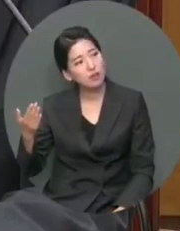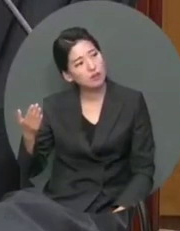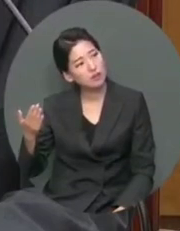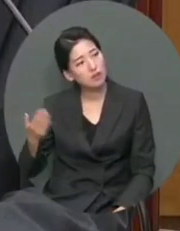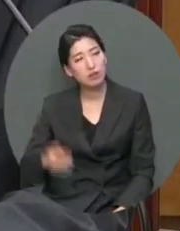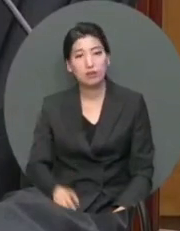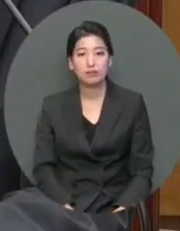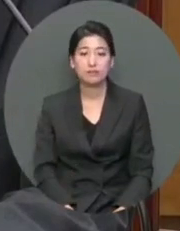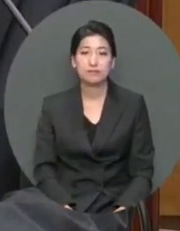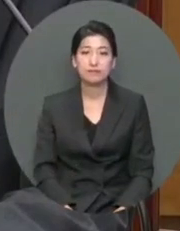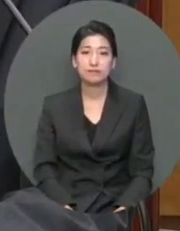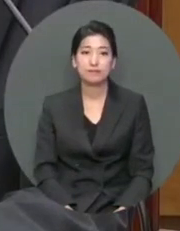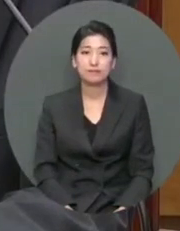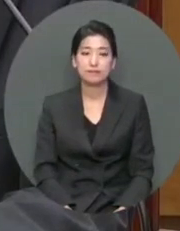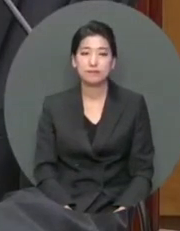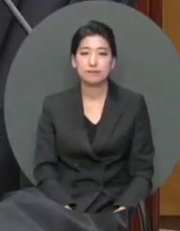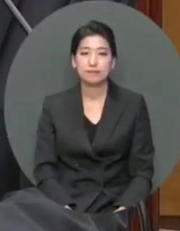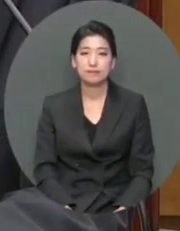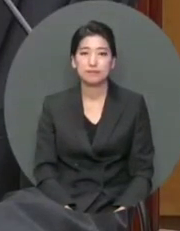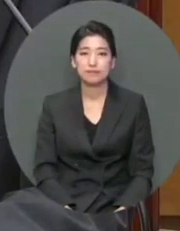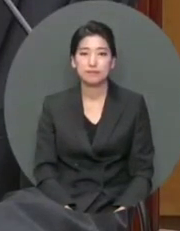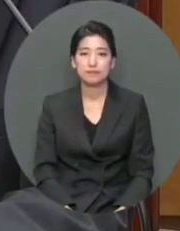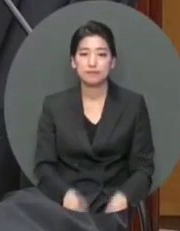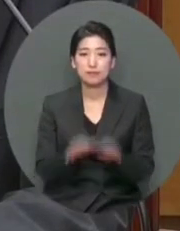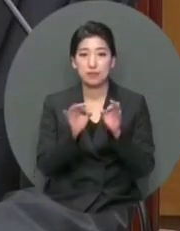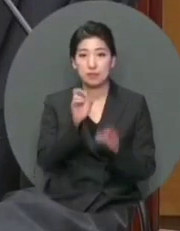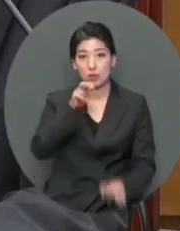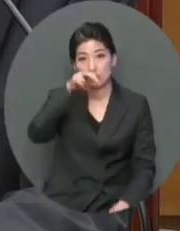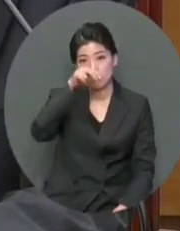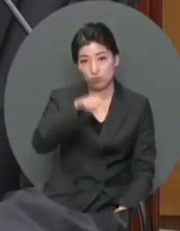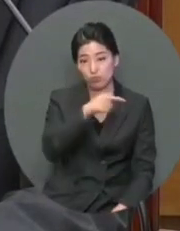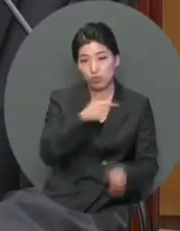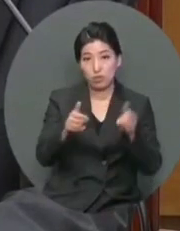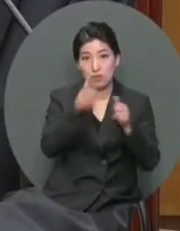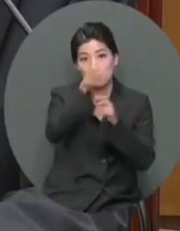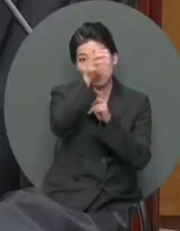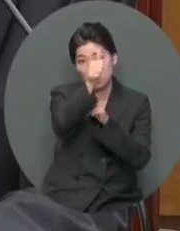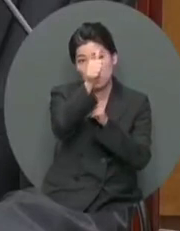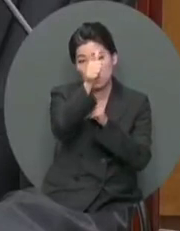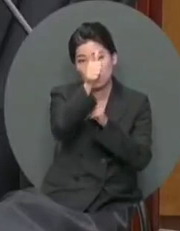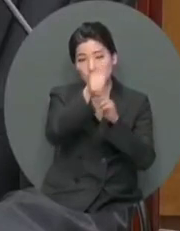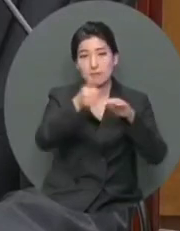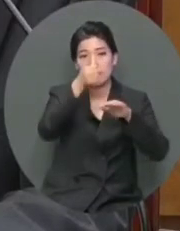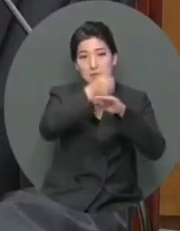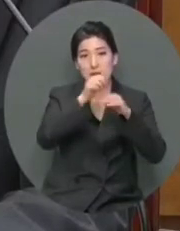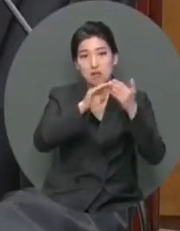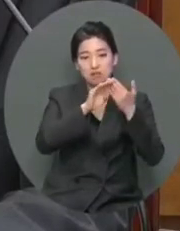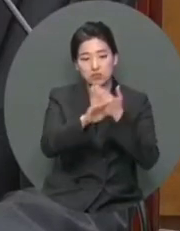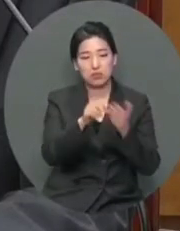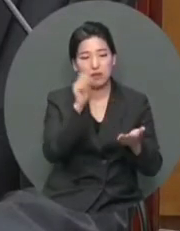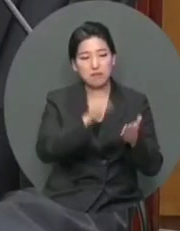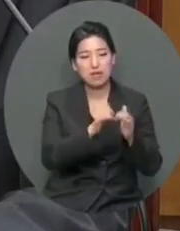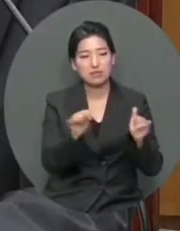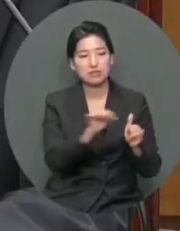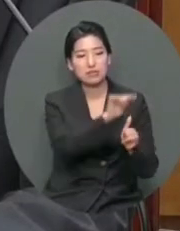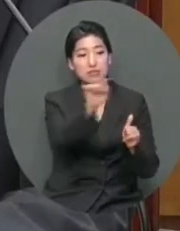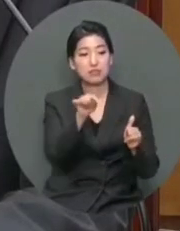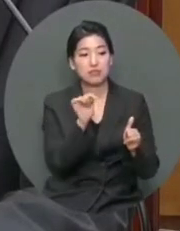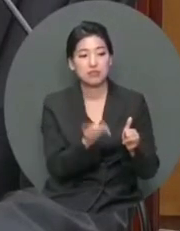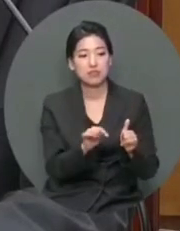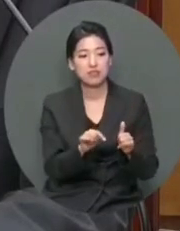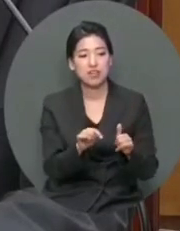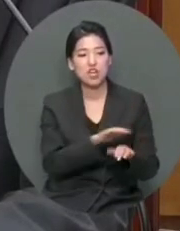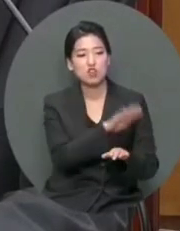김명수 대법원장 체제 하에서 대법관 구성이 굉장히 편향됐다. 특정